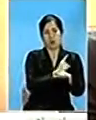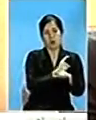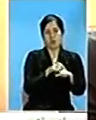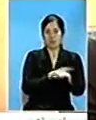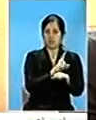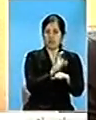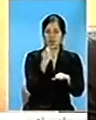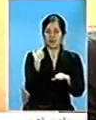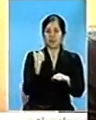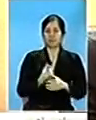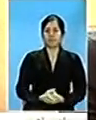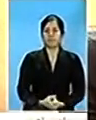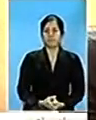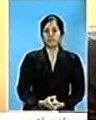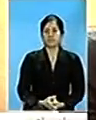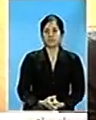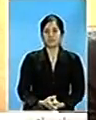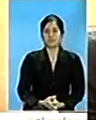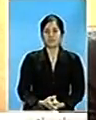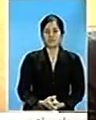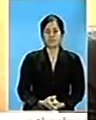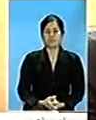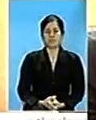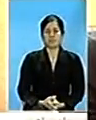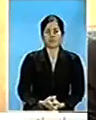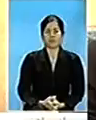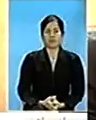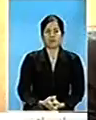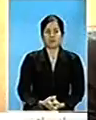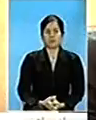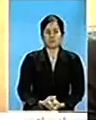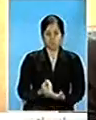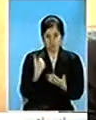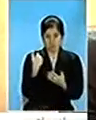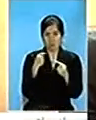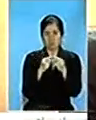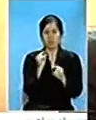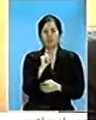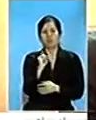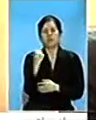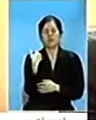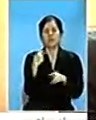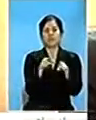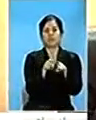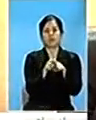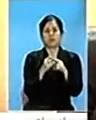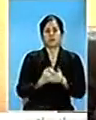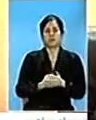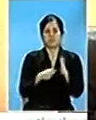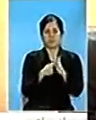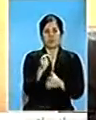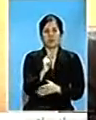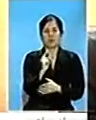านอย่างไรก็ตามก็มีข้ออ่อนนะคะว่าเมื่อ